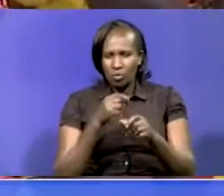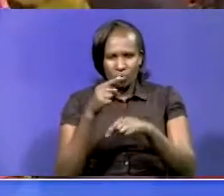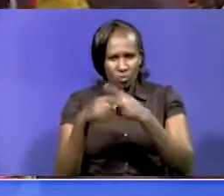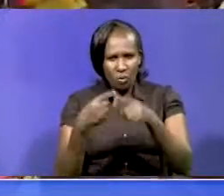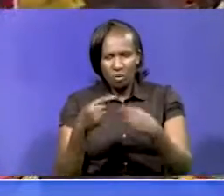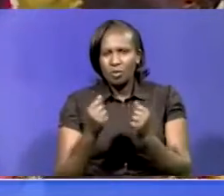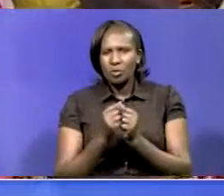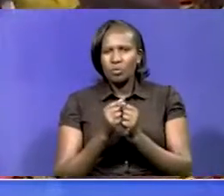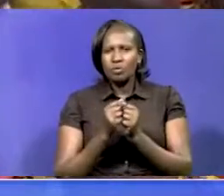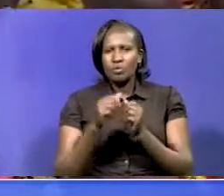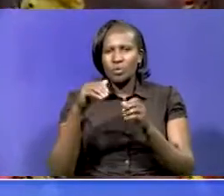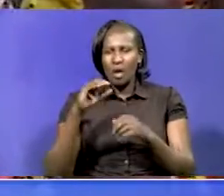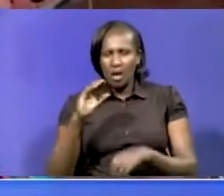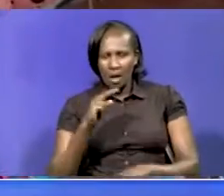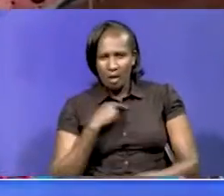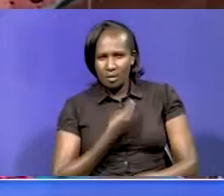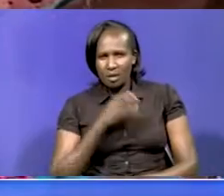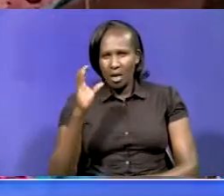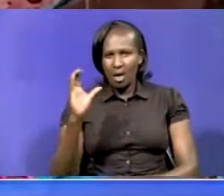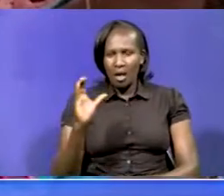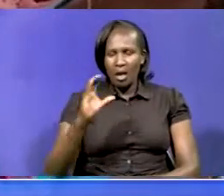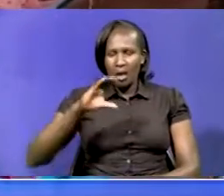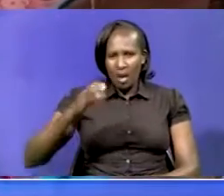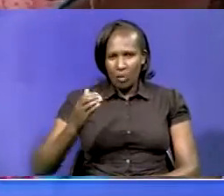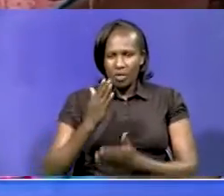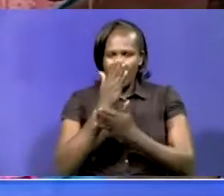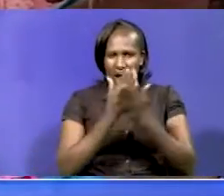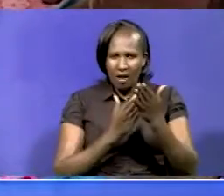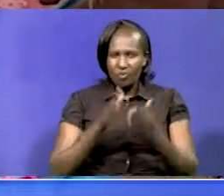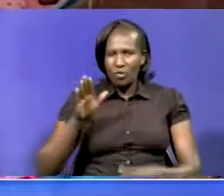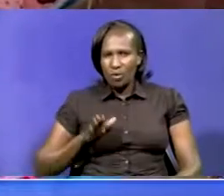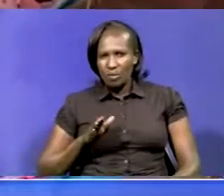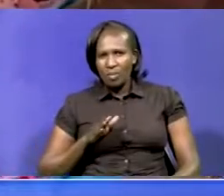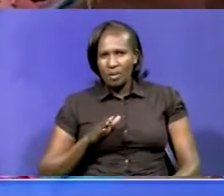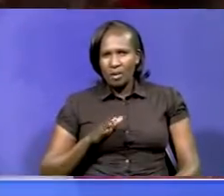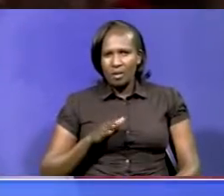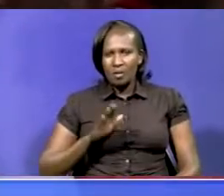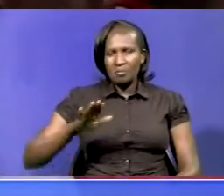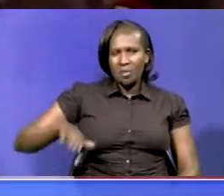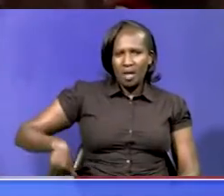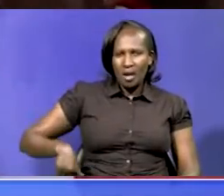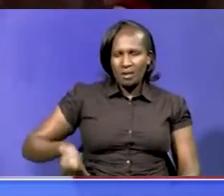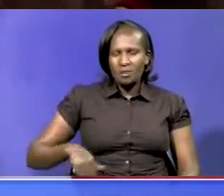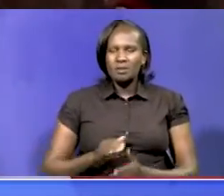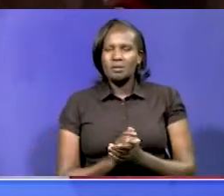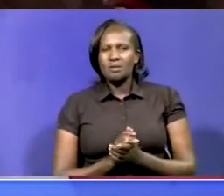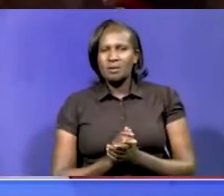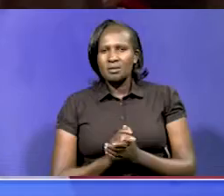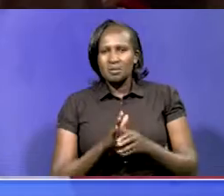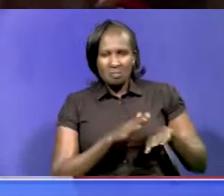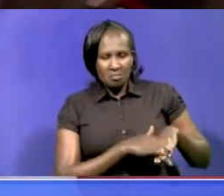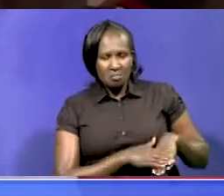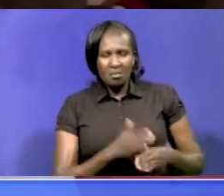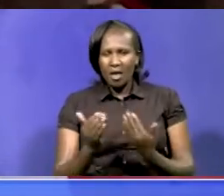kama taifa kama nusu ya Wakenya ambao ni kina mama wamewachwa nyuma, wamebaguliwa,